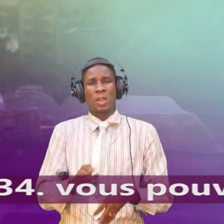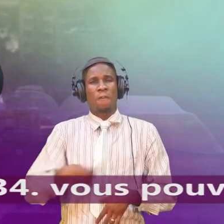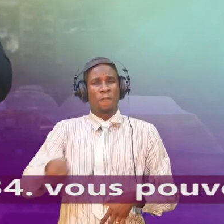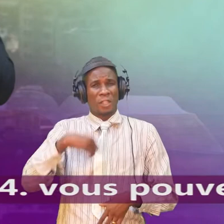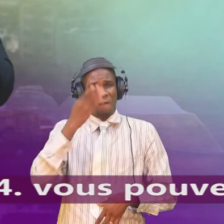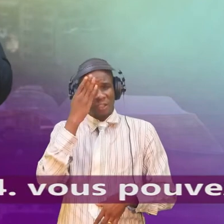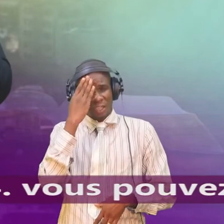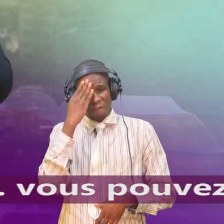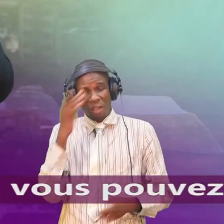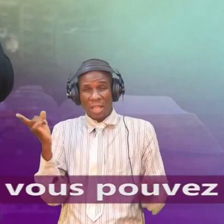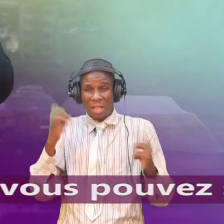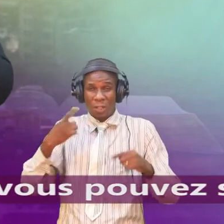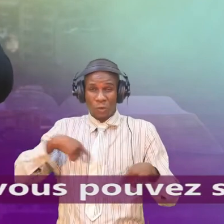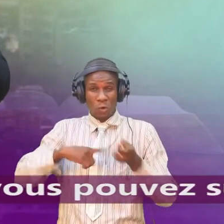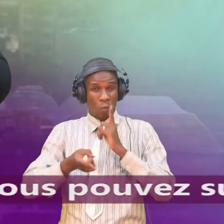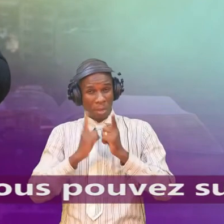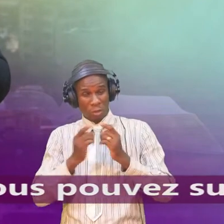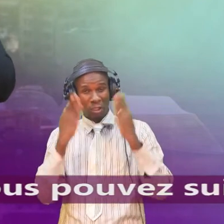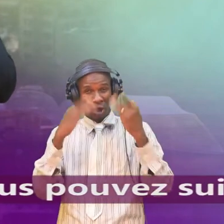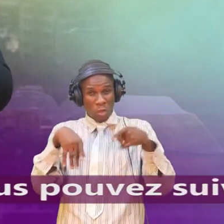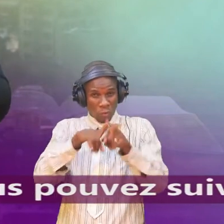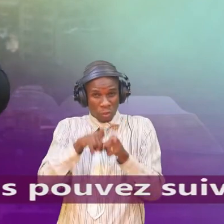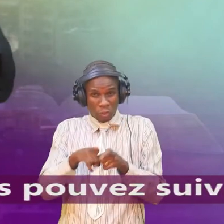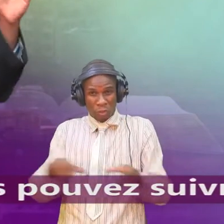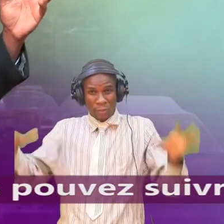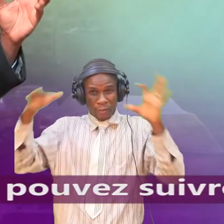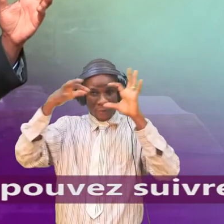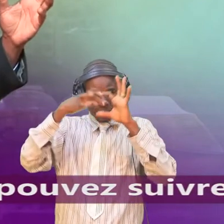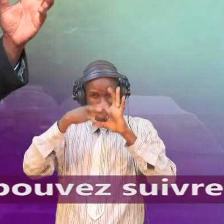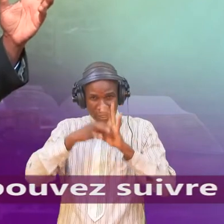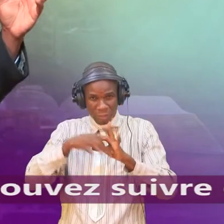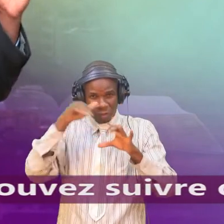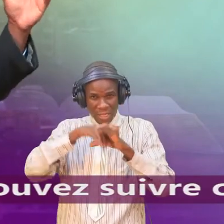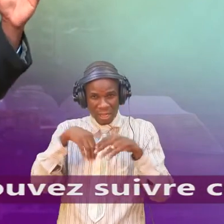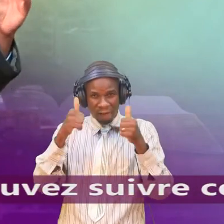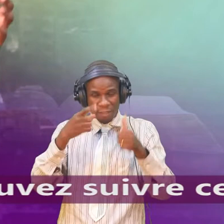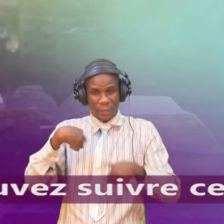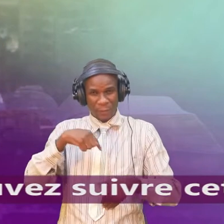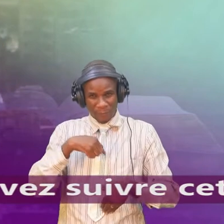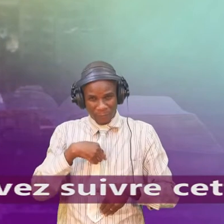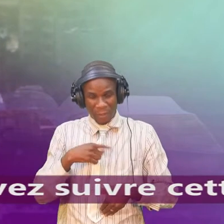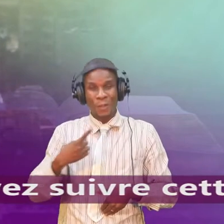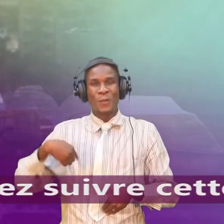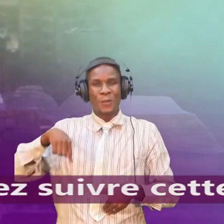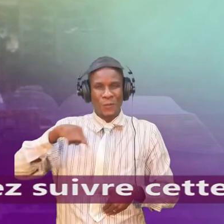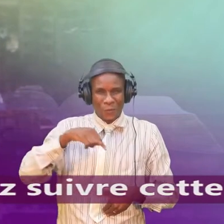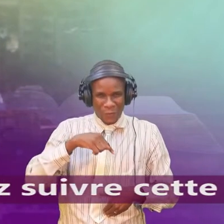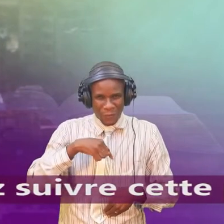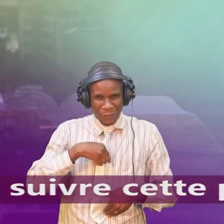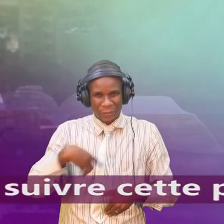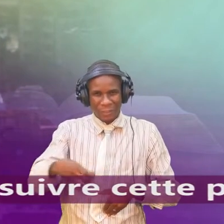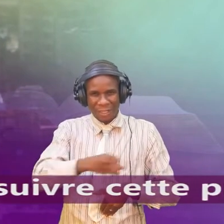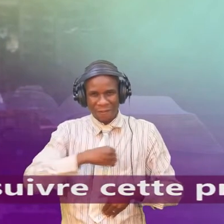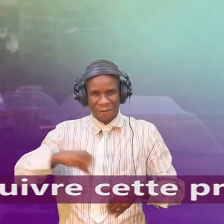Mungu, jina Mungu. Car nous parlons de Dieu et que nous l'associons au na uelewe kwamba